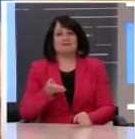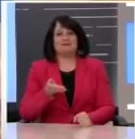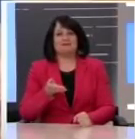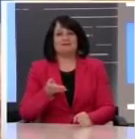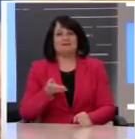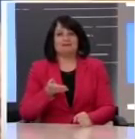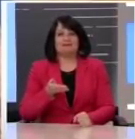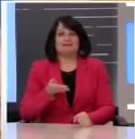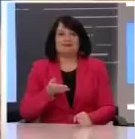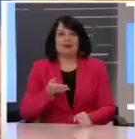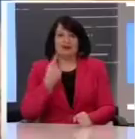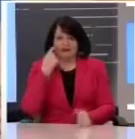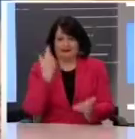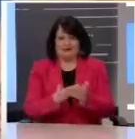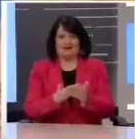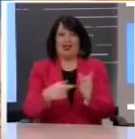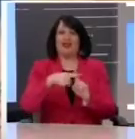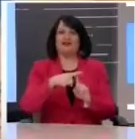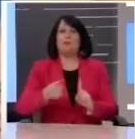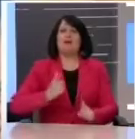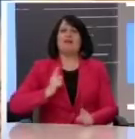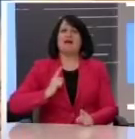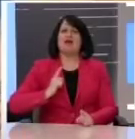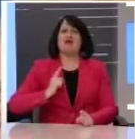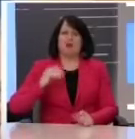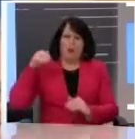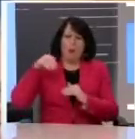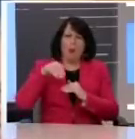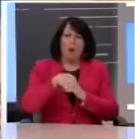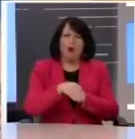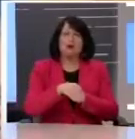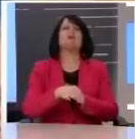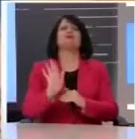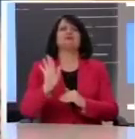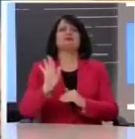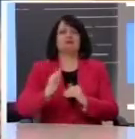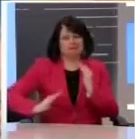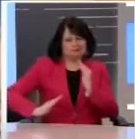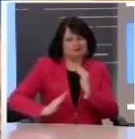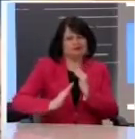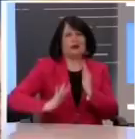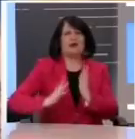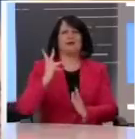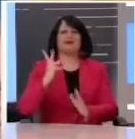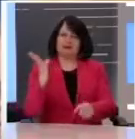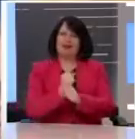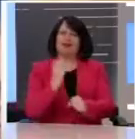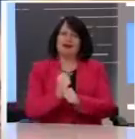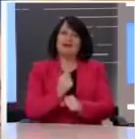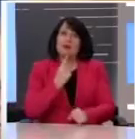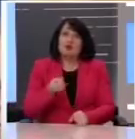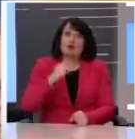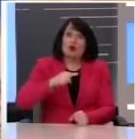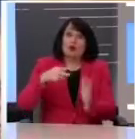διαψεύσουμε θετικά τις εκτιμήσεις για ύφεση, για ανάπτυξη που μπορεί του χρόνου